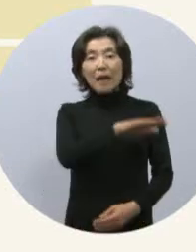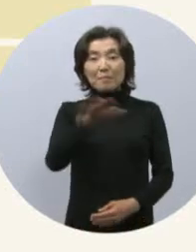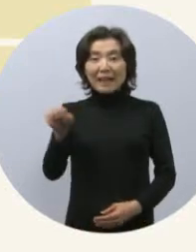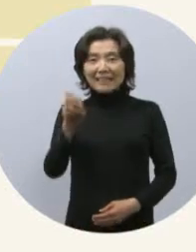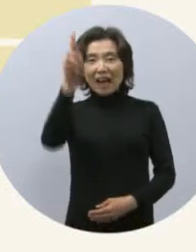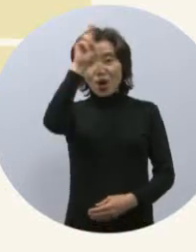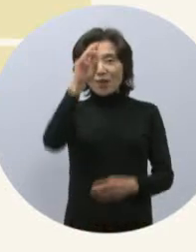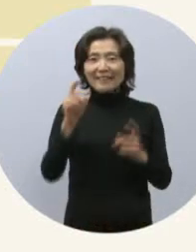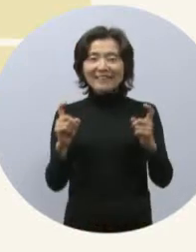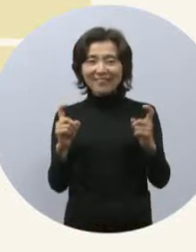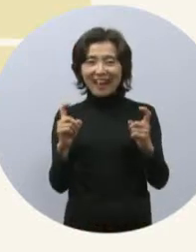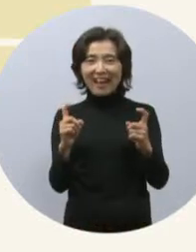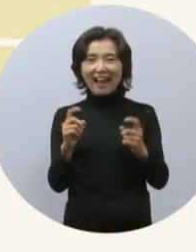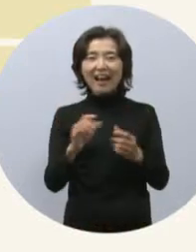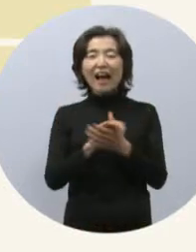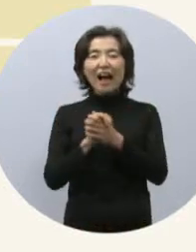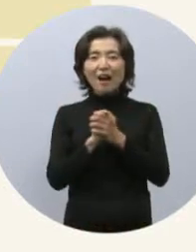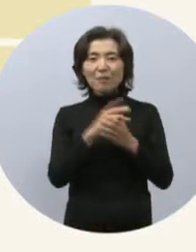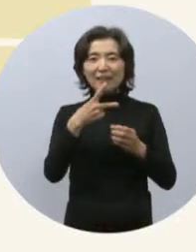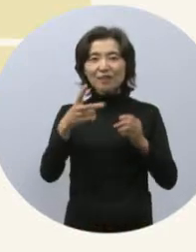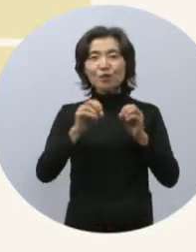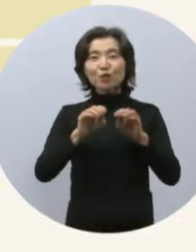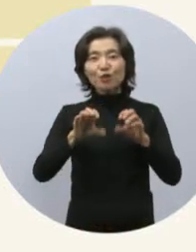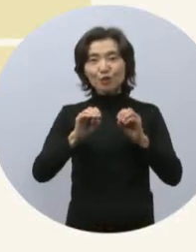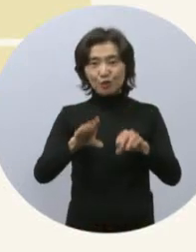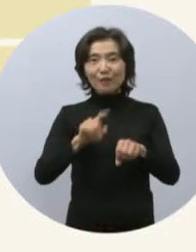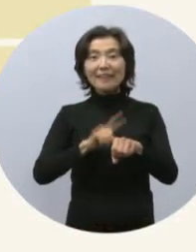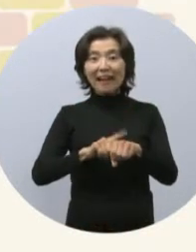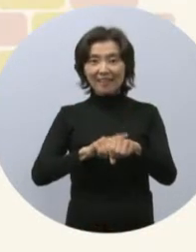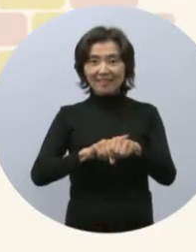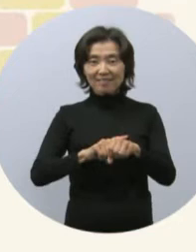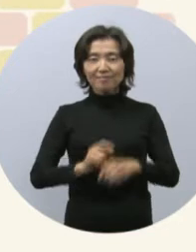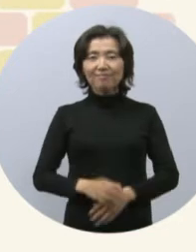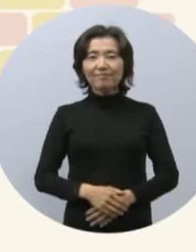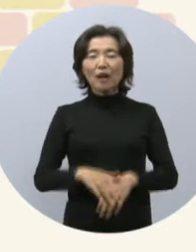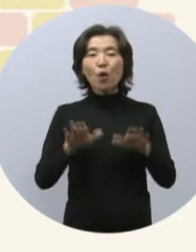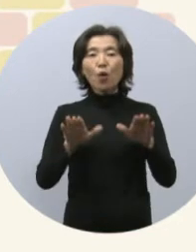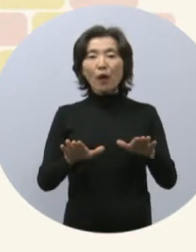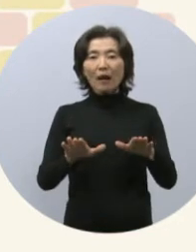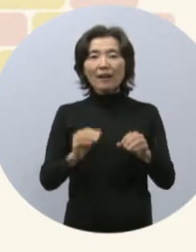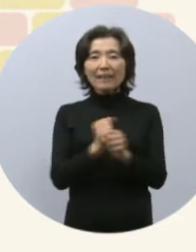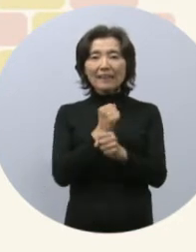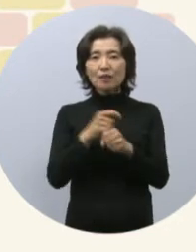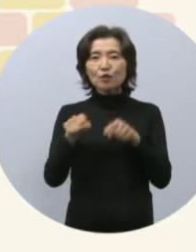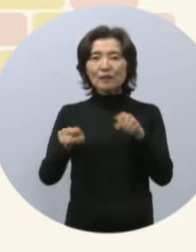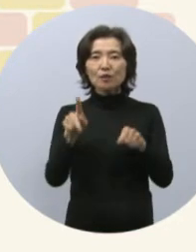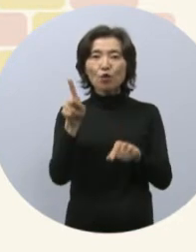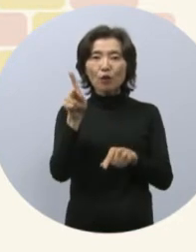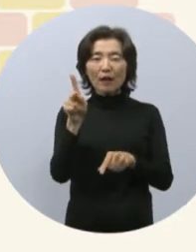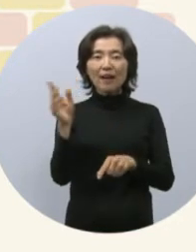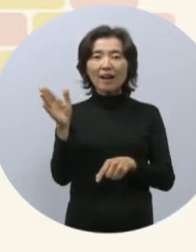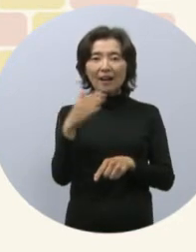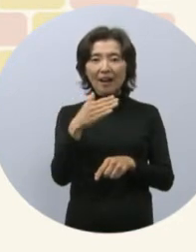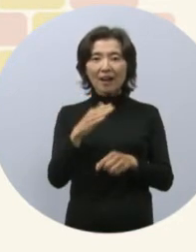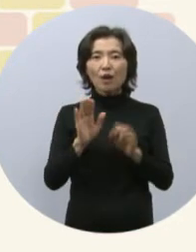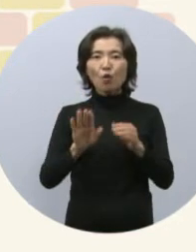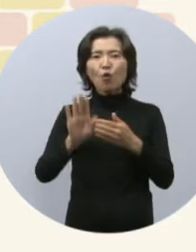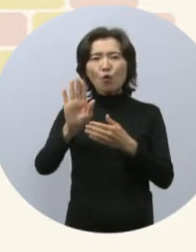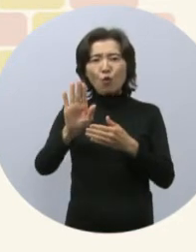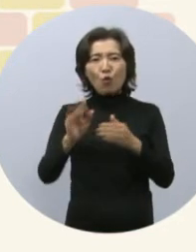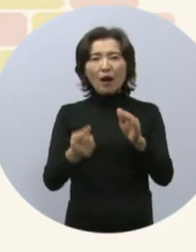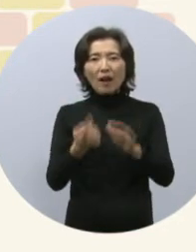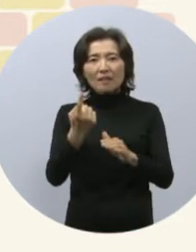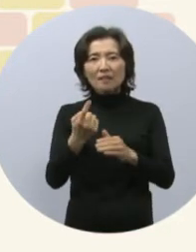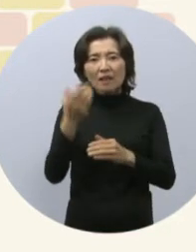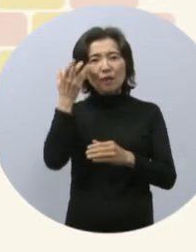皆さんこんにちは。ハーモニアスニュースの時間です。 今回は建築指導課から今後発生